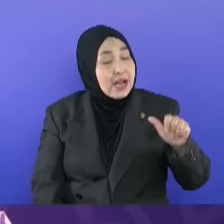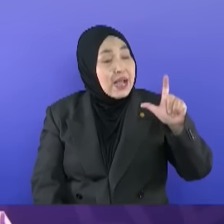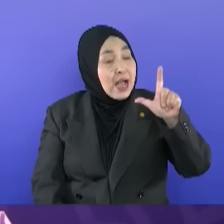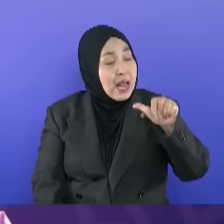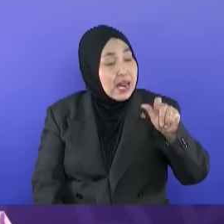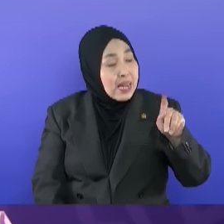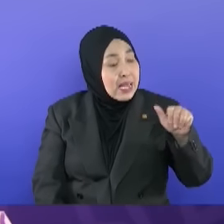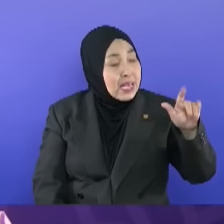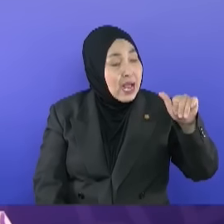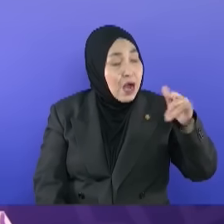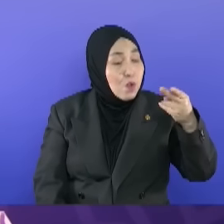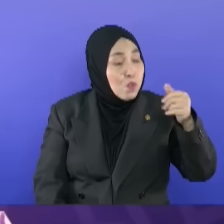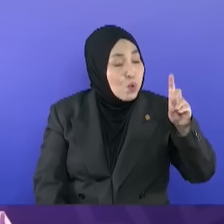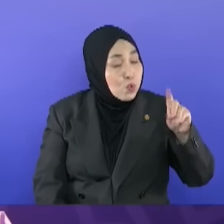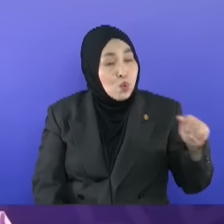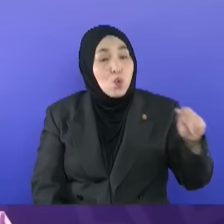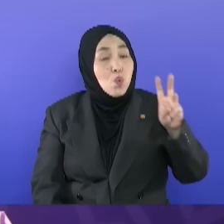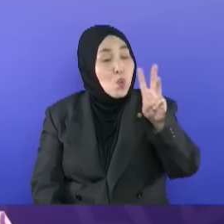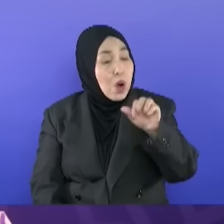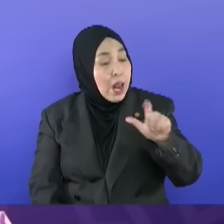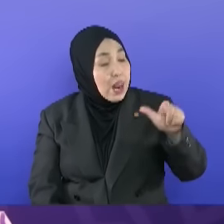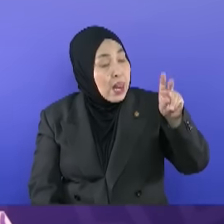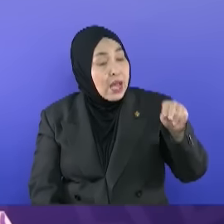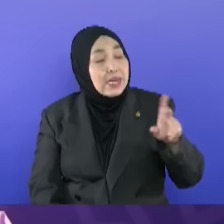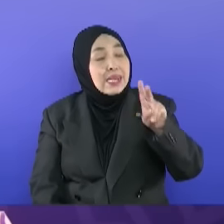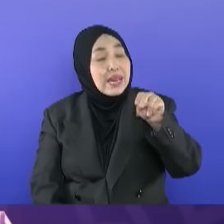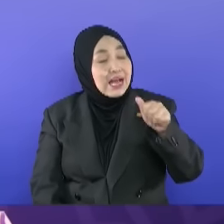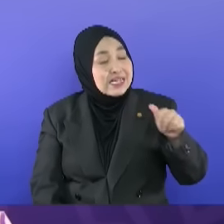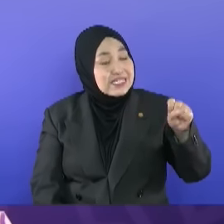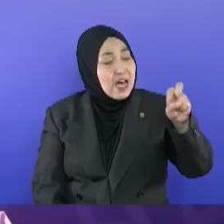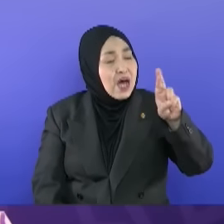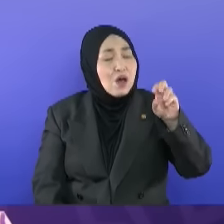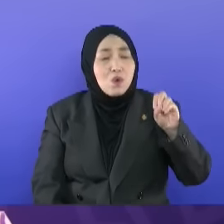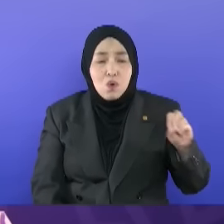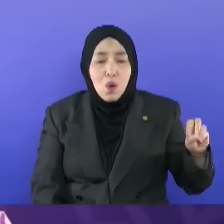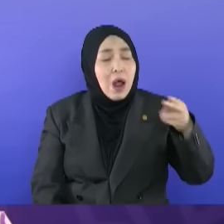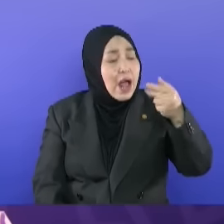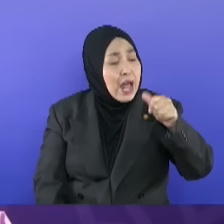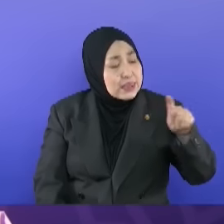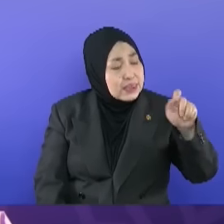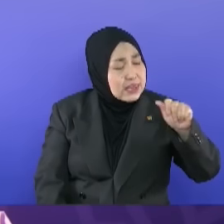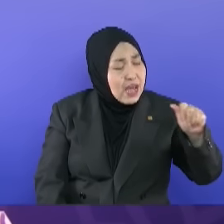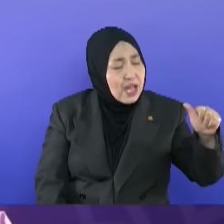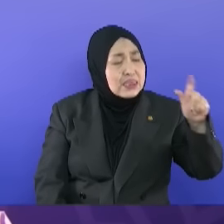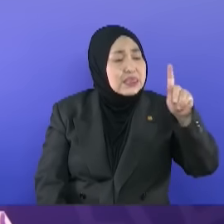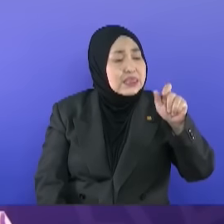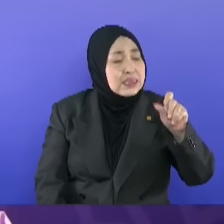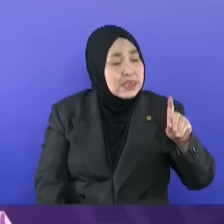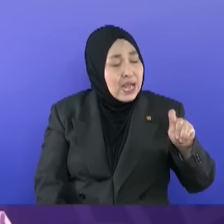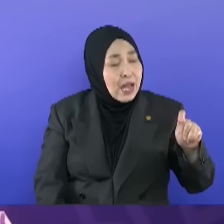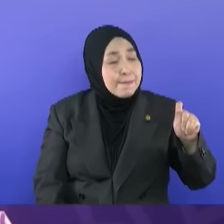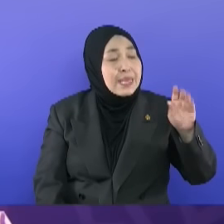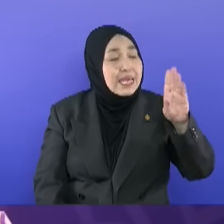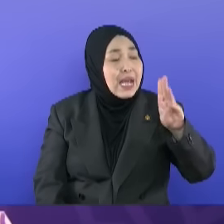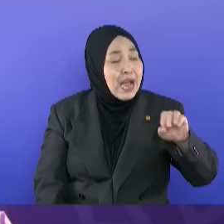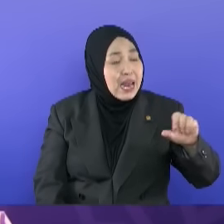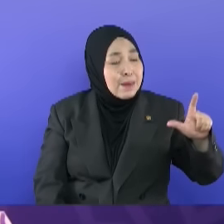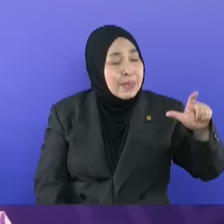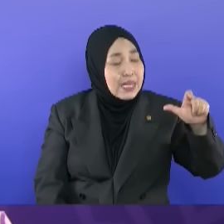yahudu wan nasara hatta tattabi'a